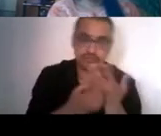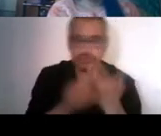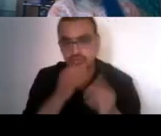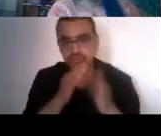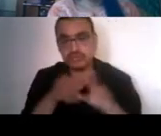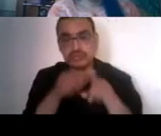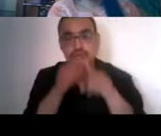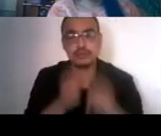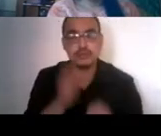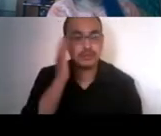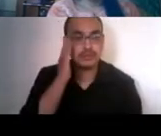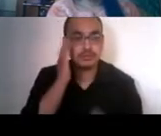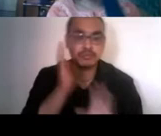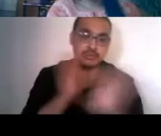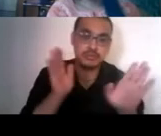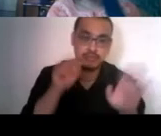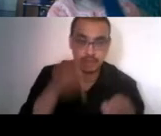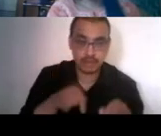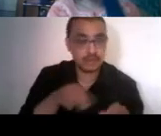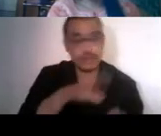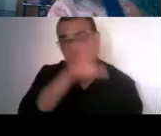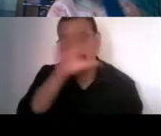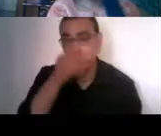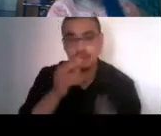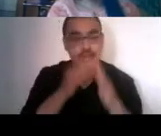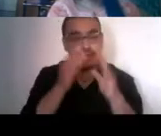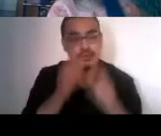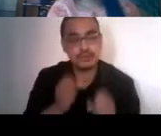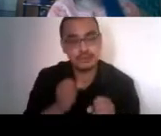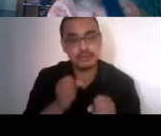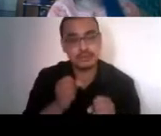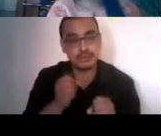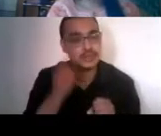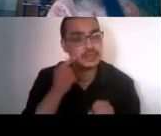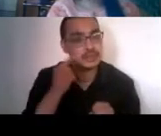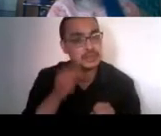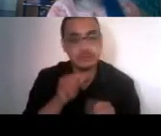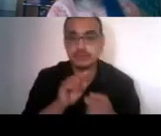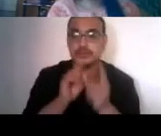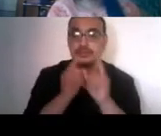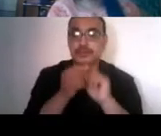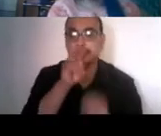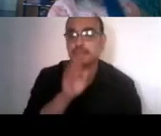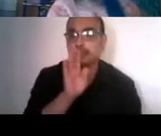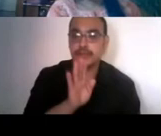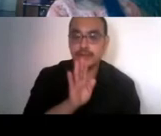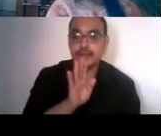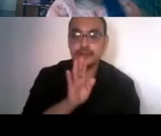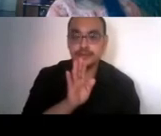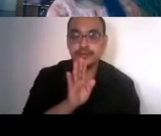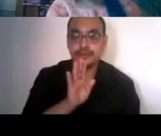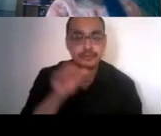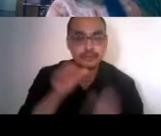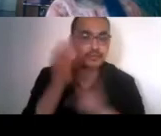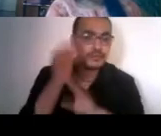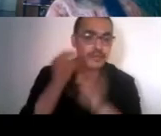भने अब त सबैजना घर बसेर दैनिकी नै फेरिएको अवस्था छ होइन जुन पहिला गरिरहेको यत्रो